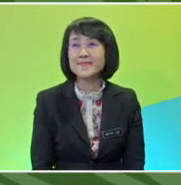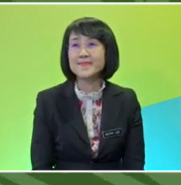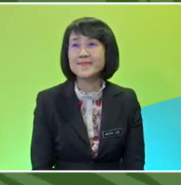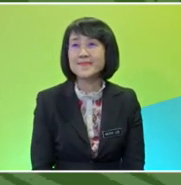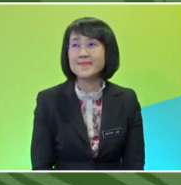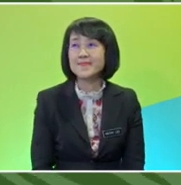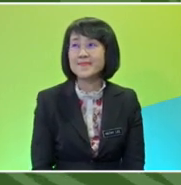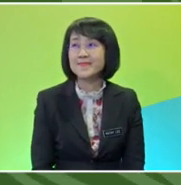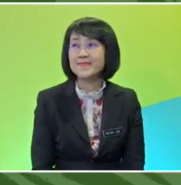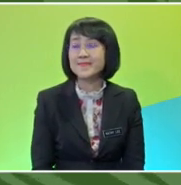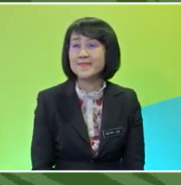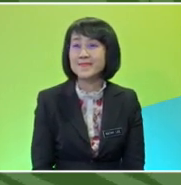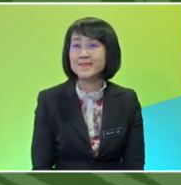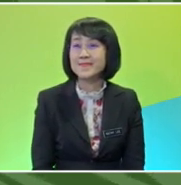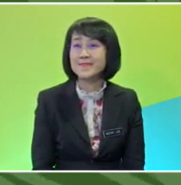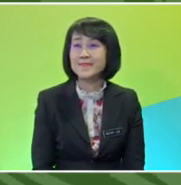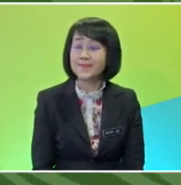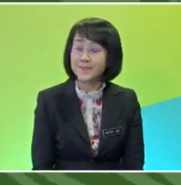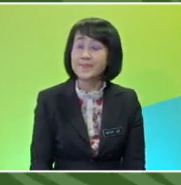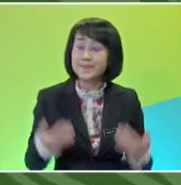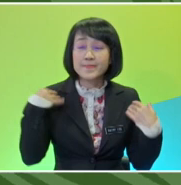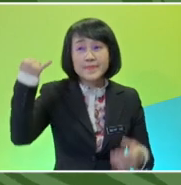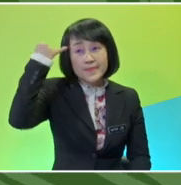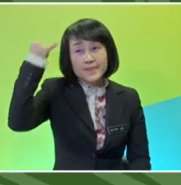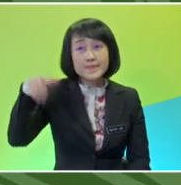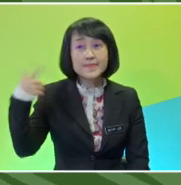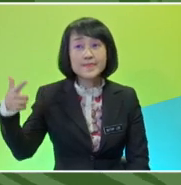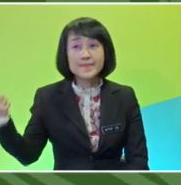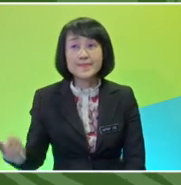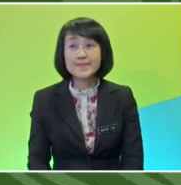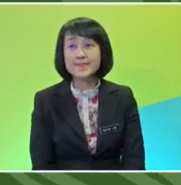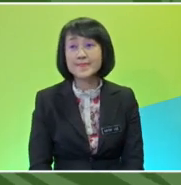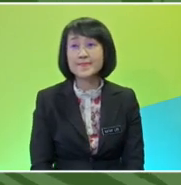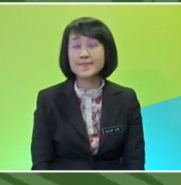mungkin ada pandangan lain Ah silihkan hati